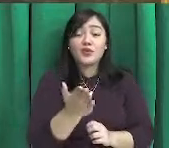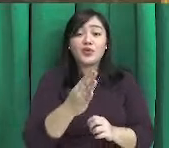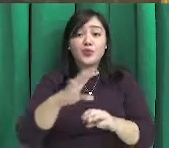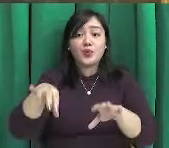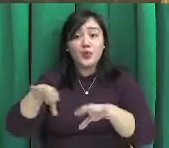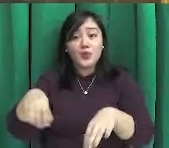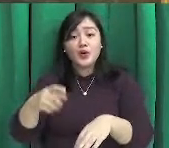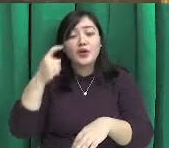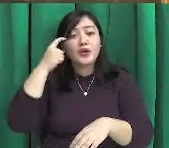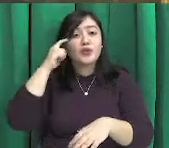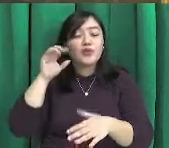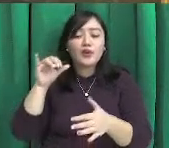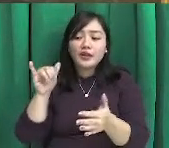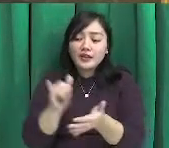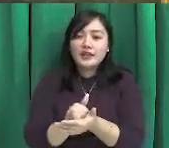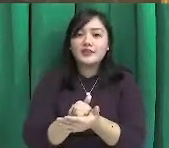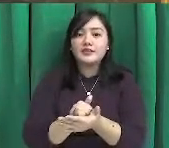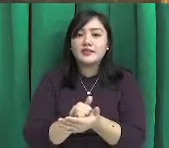mang kahirap.